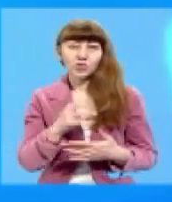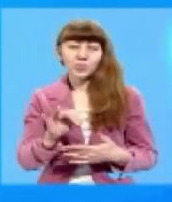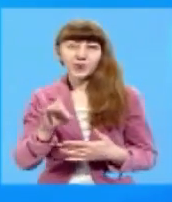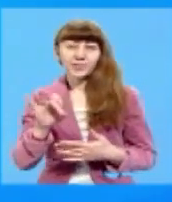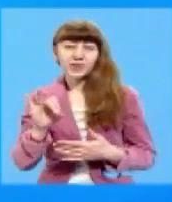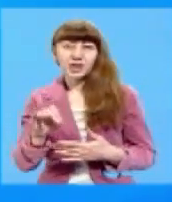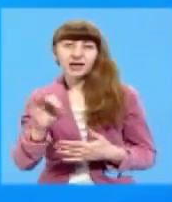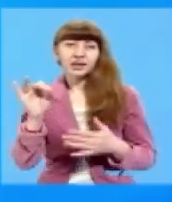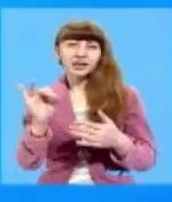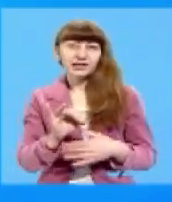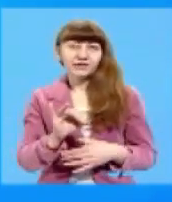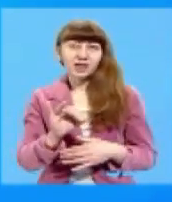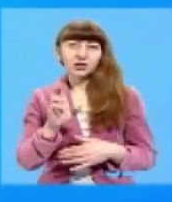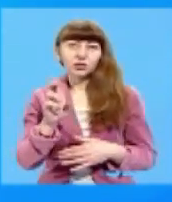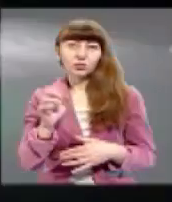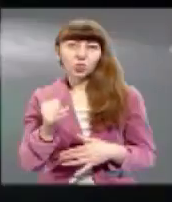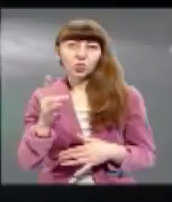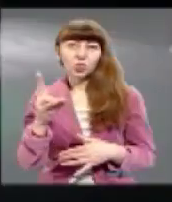шығып, ерекше әсер қалдырды.